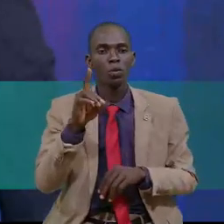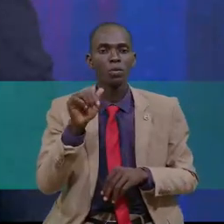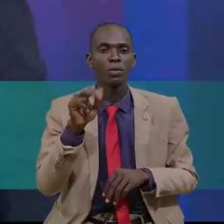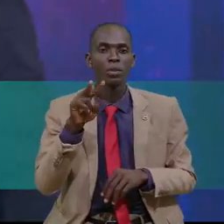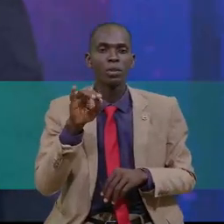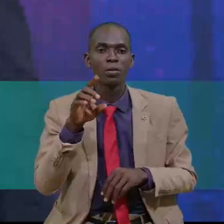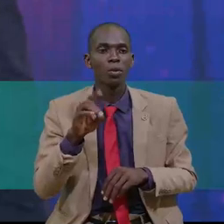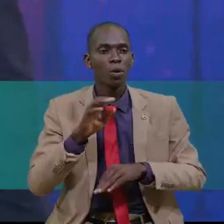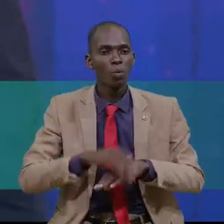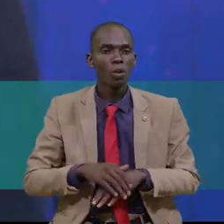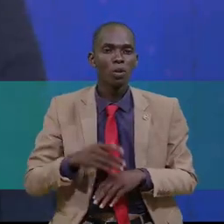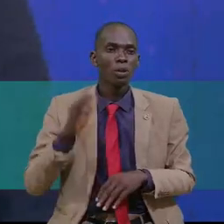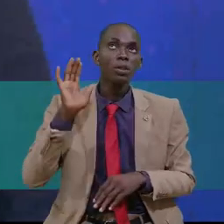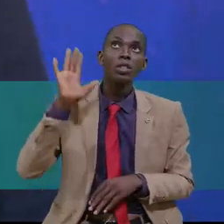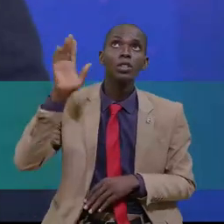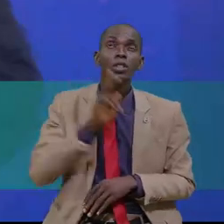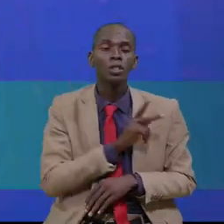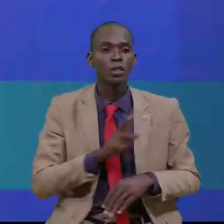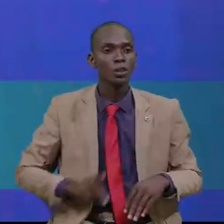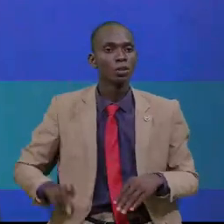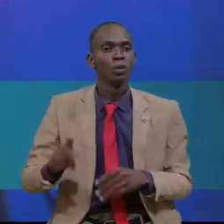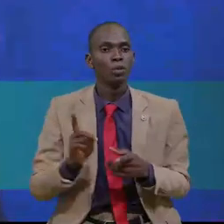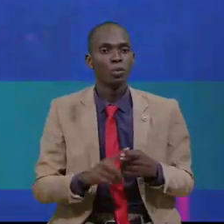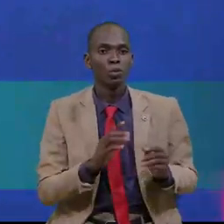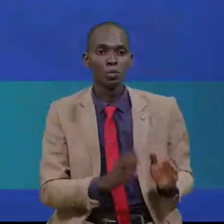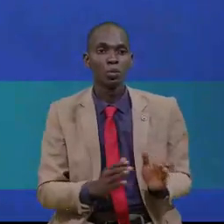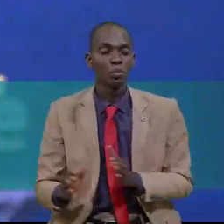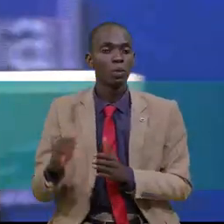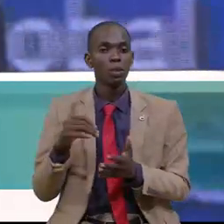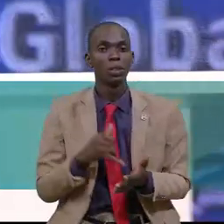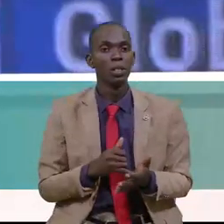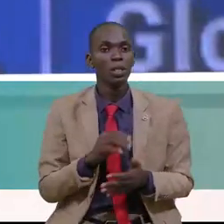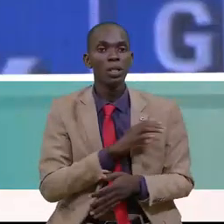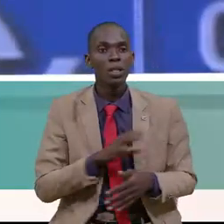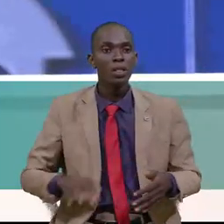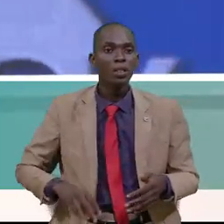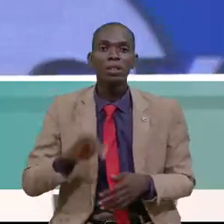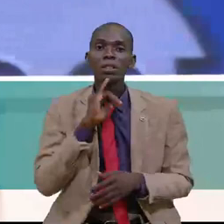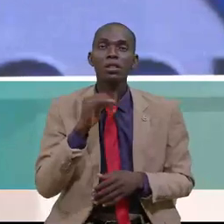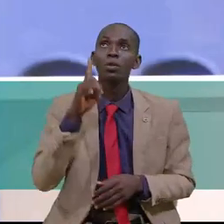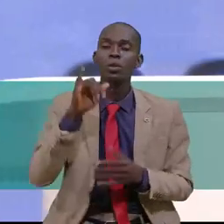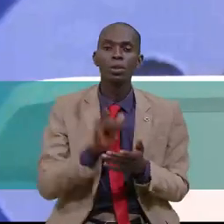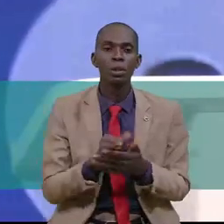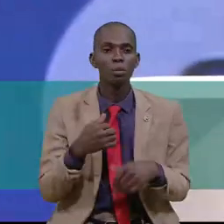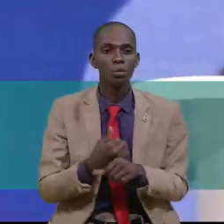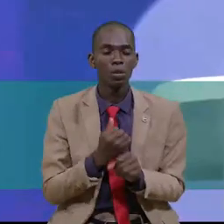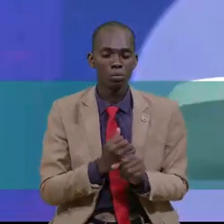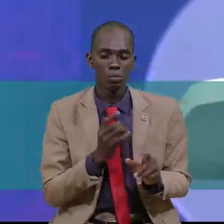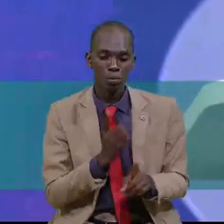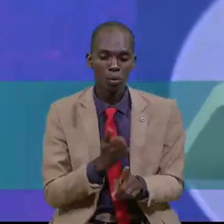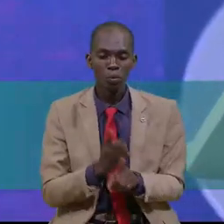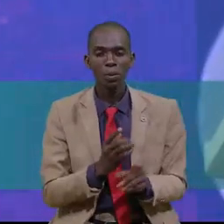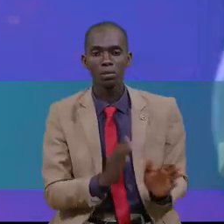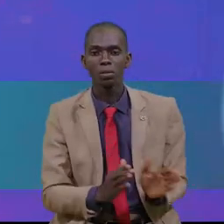royaume, l'affermir et le soutenir, l'affermir. Christ est celui qui apporte